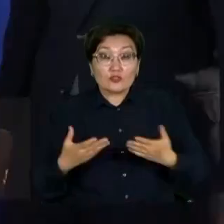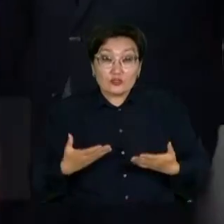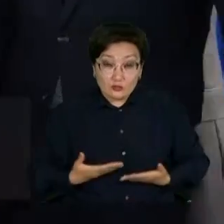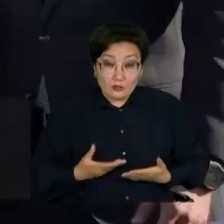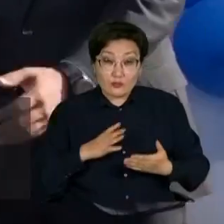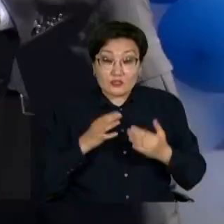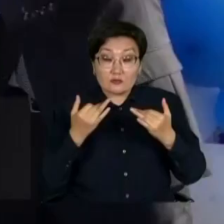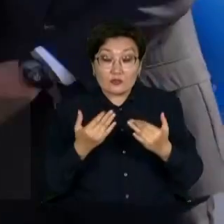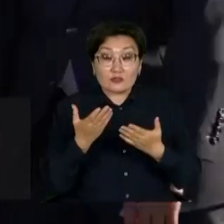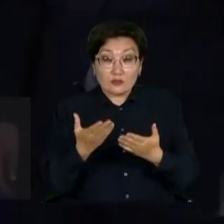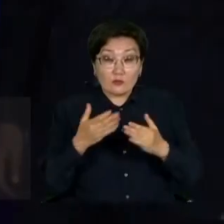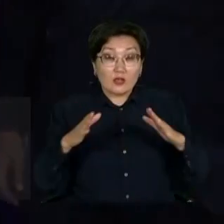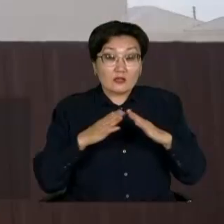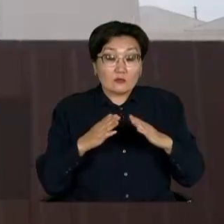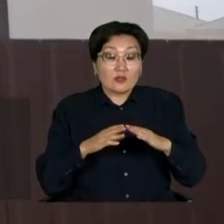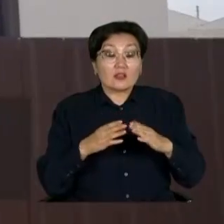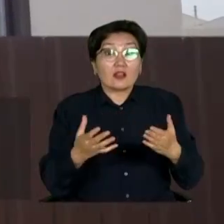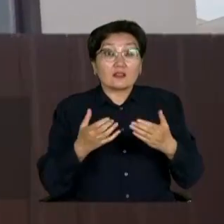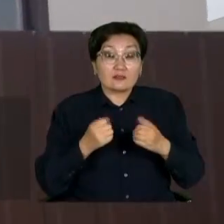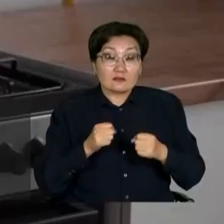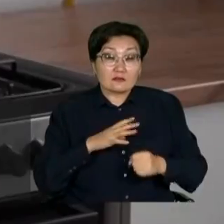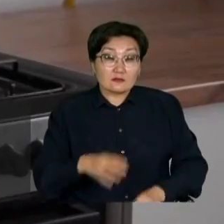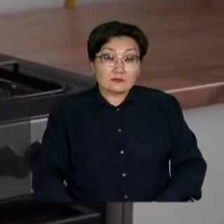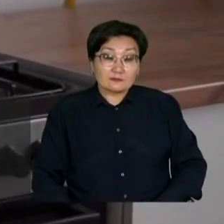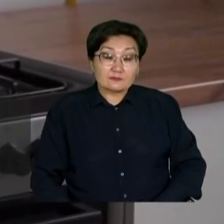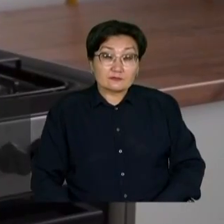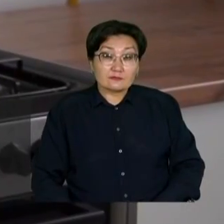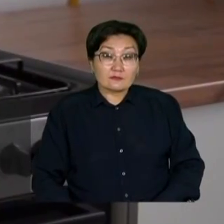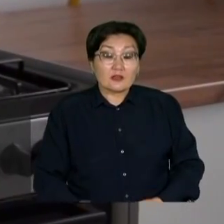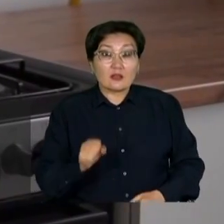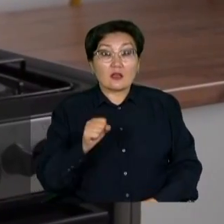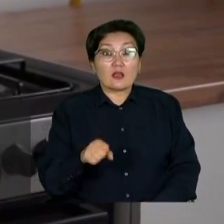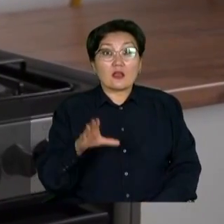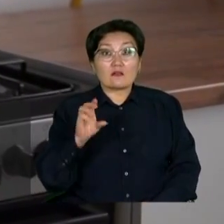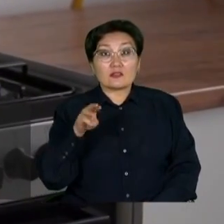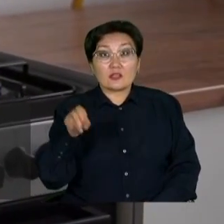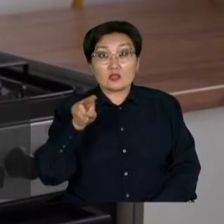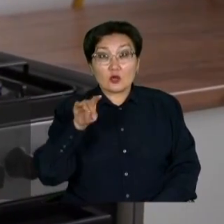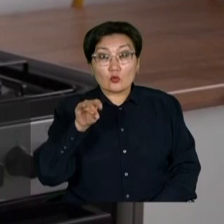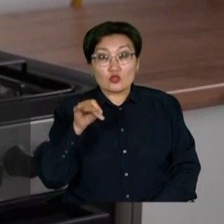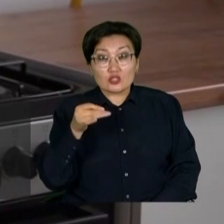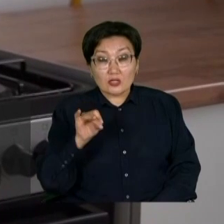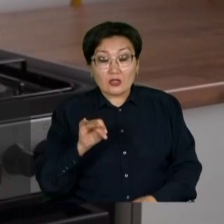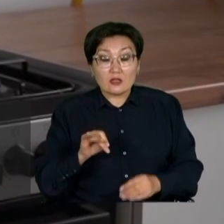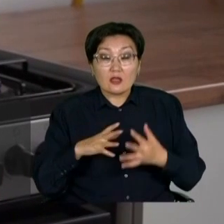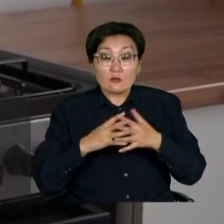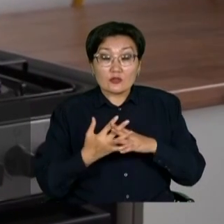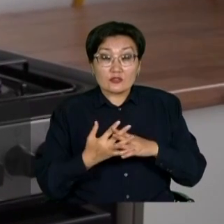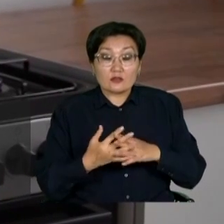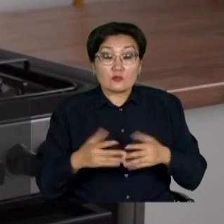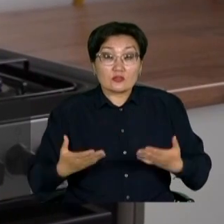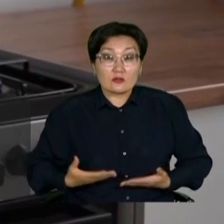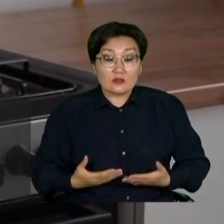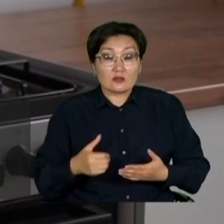жүрген еді. Енді міне баспана бақыты бұйырды. Автодорожный мекенінде тұрамын. Осы кеше апрельден бастап суға